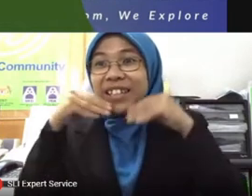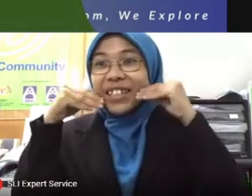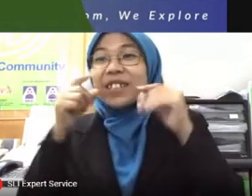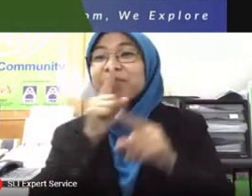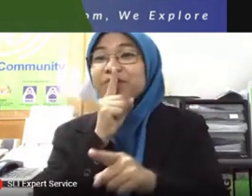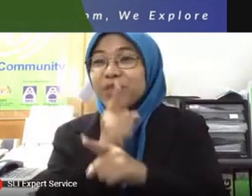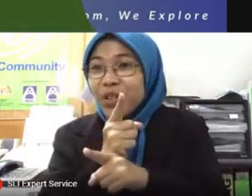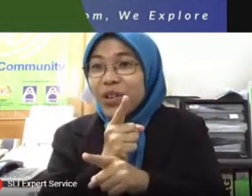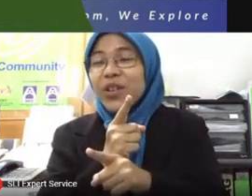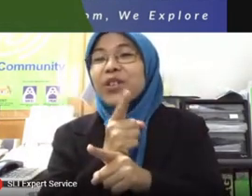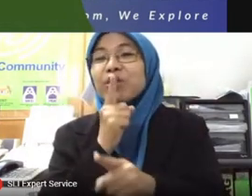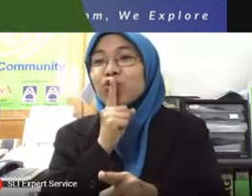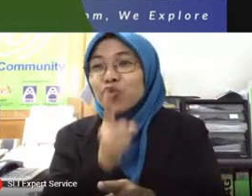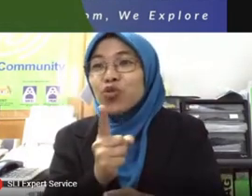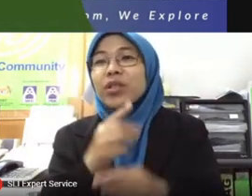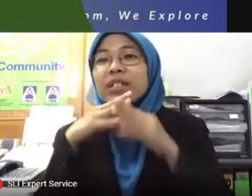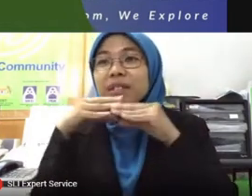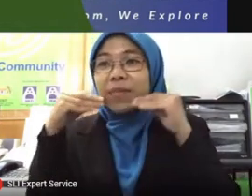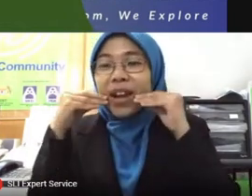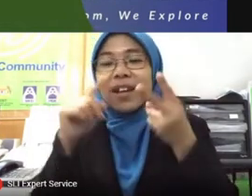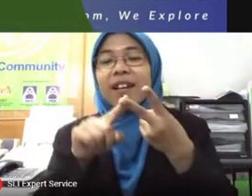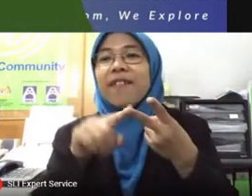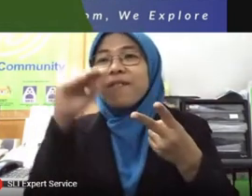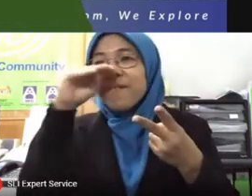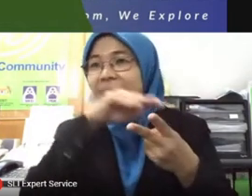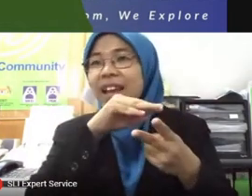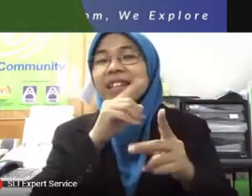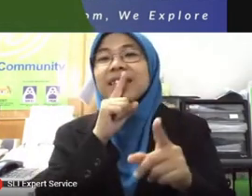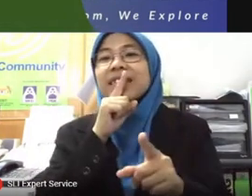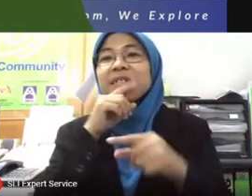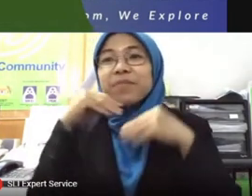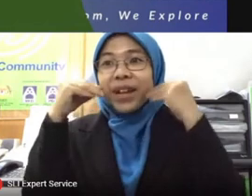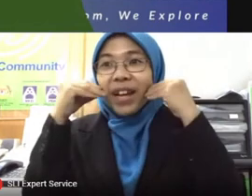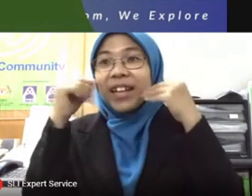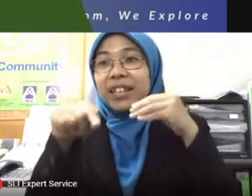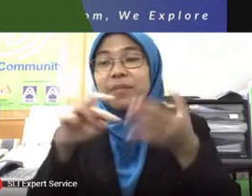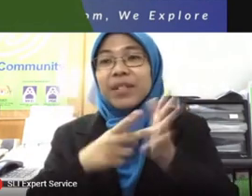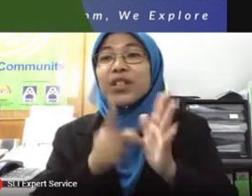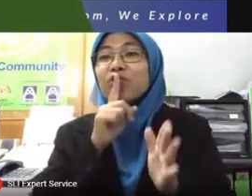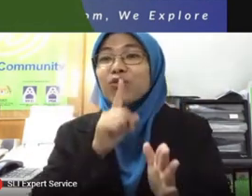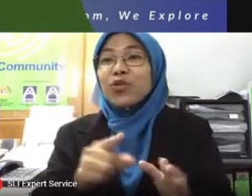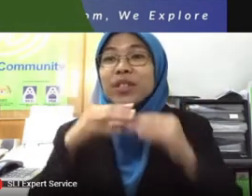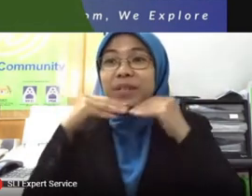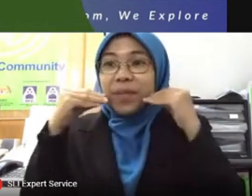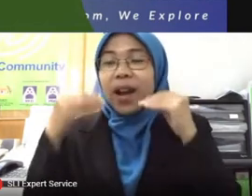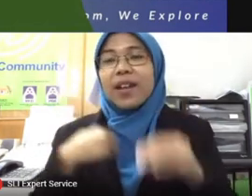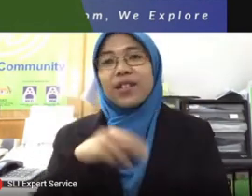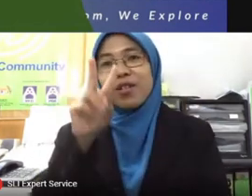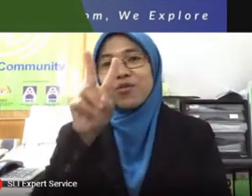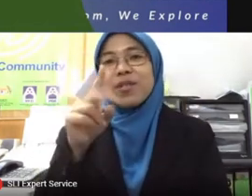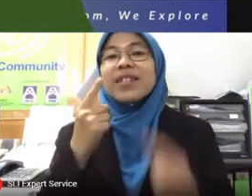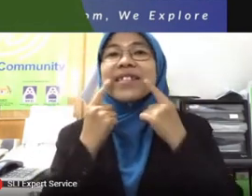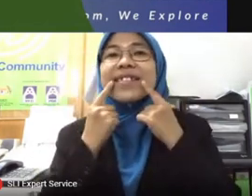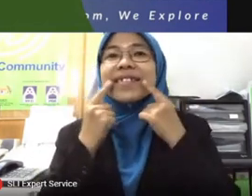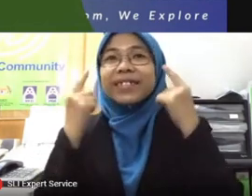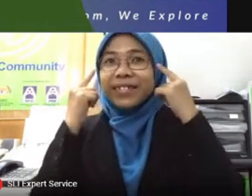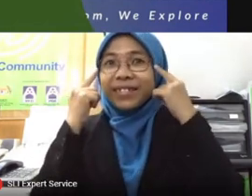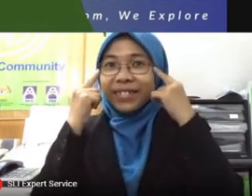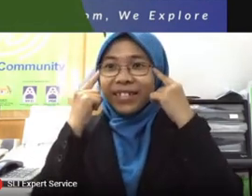ikhlas, senyuman true smile dan juga fake smile. Kalau tu senyuman true smile tu kena ada dua otot yang bergerak.